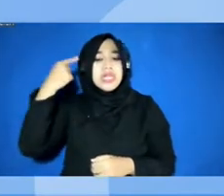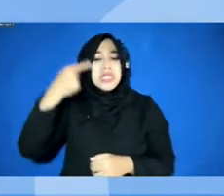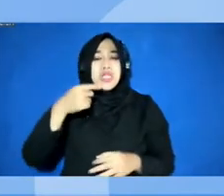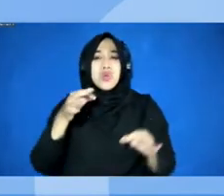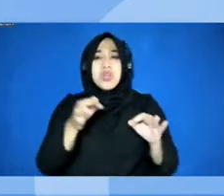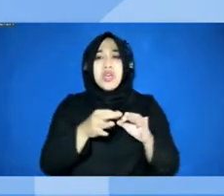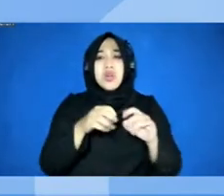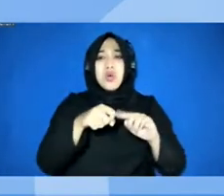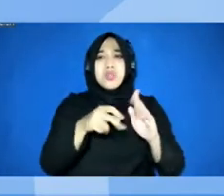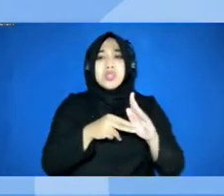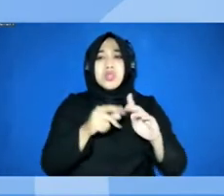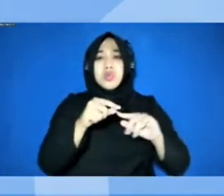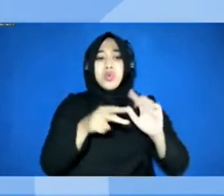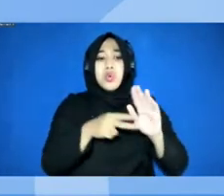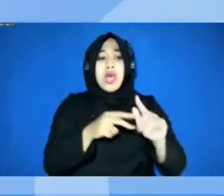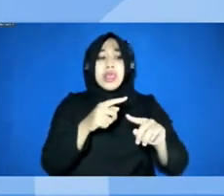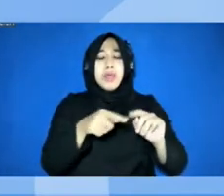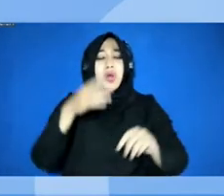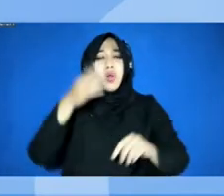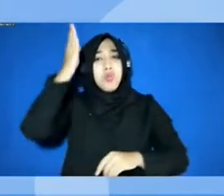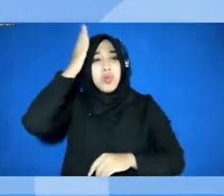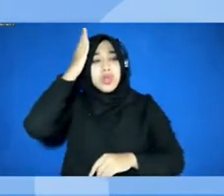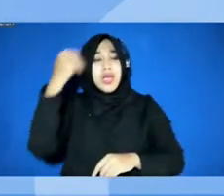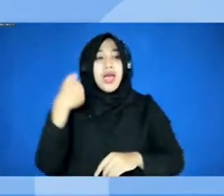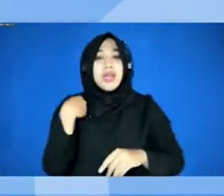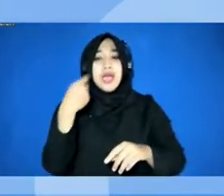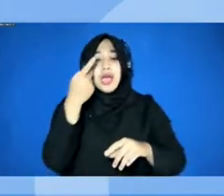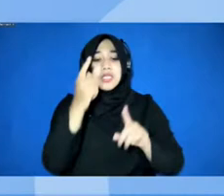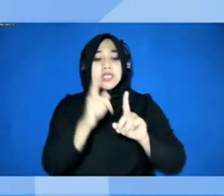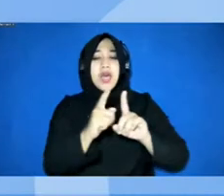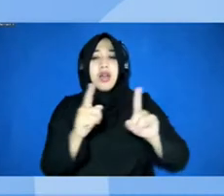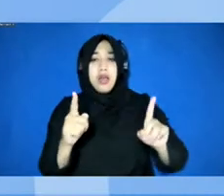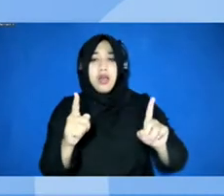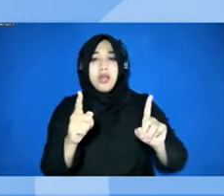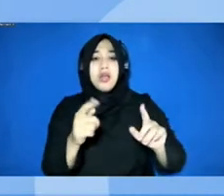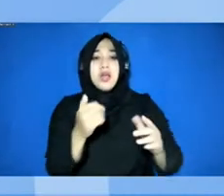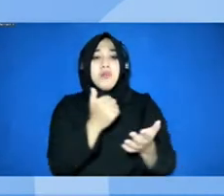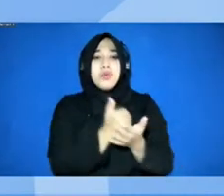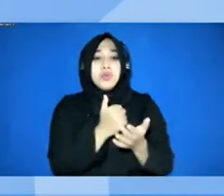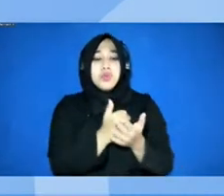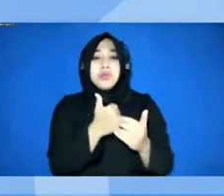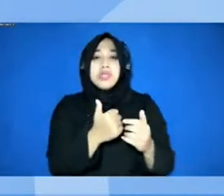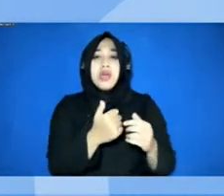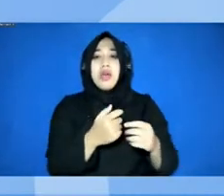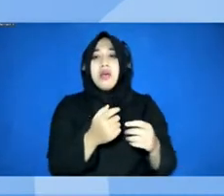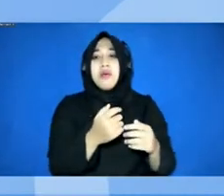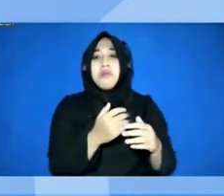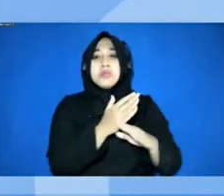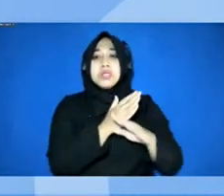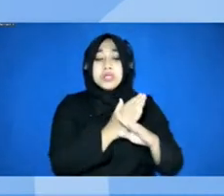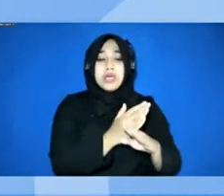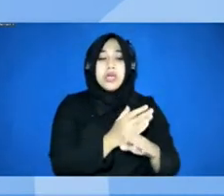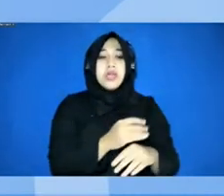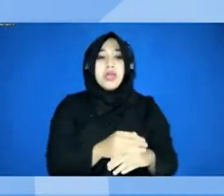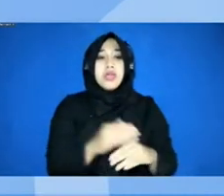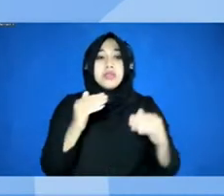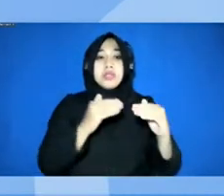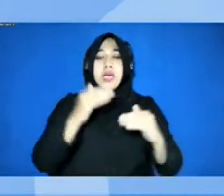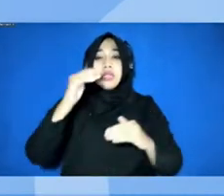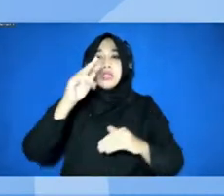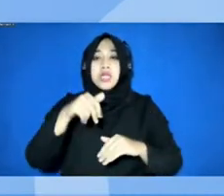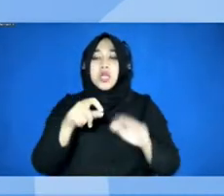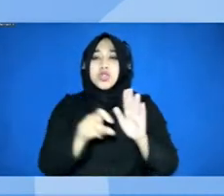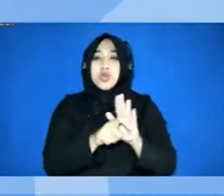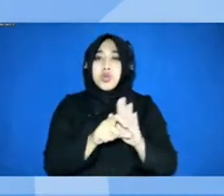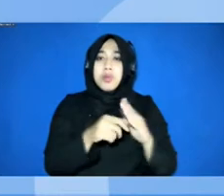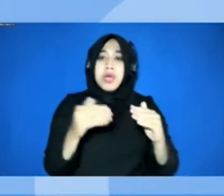tapi bupati masih agak berjarak, sehingga kalau dia ambil decision itu masih lebih lagi. Nah, certain decision bisa ditarik lagi ke atas, misalnya artinya